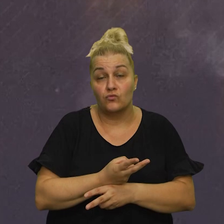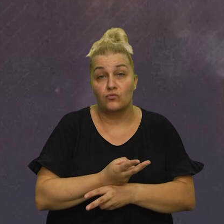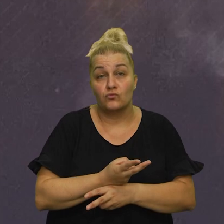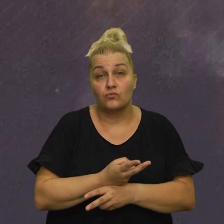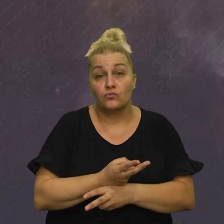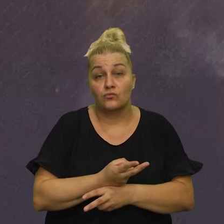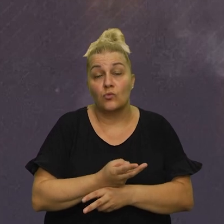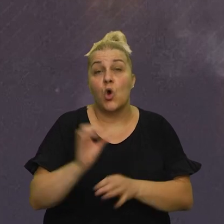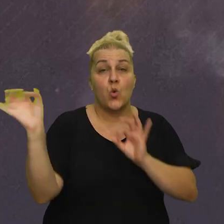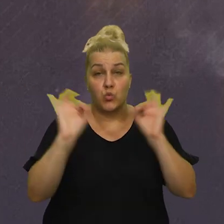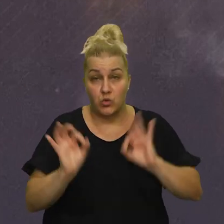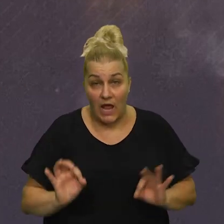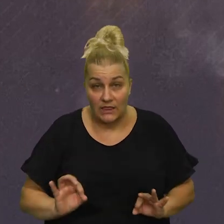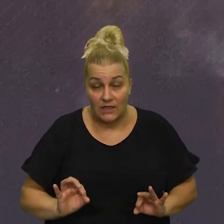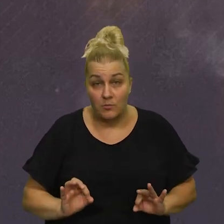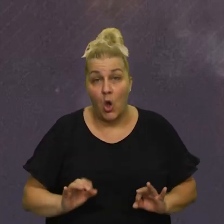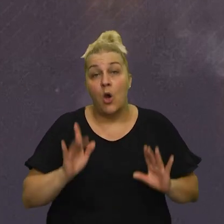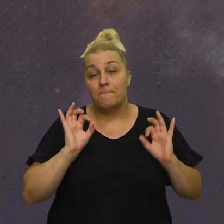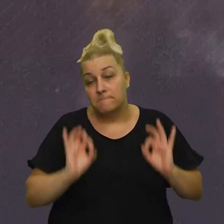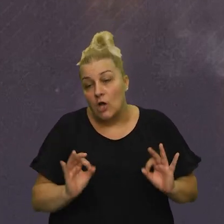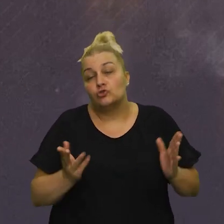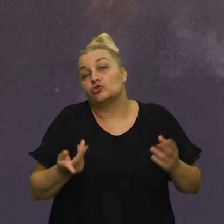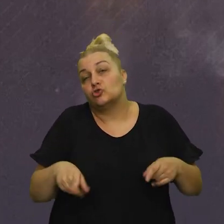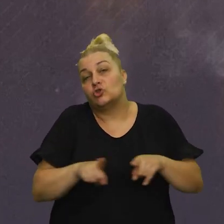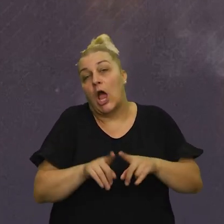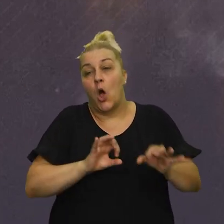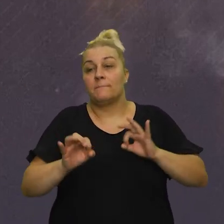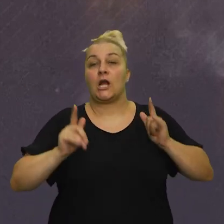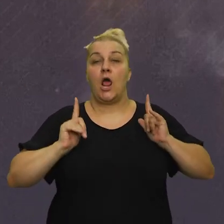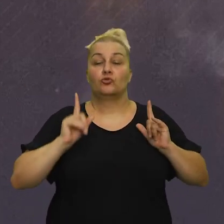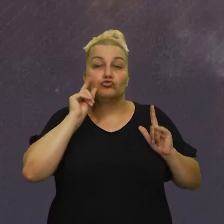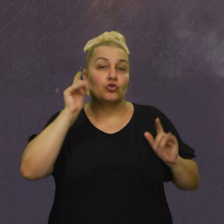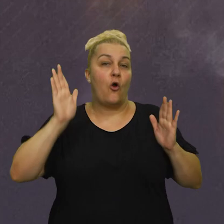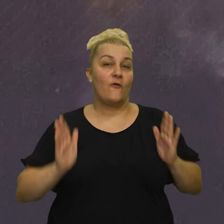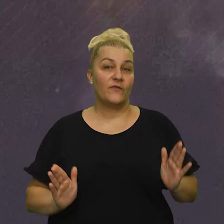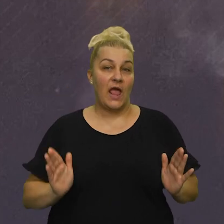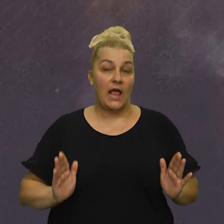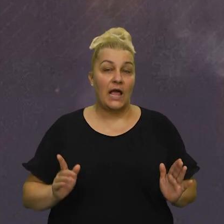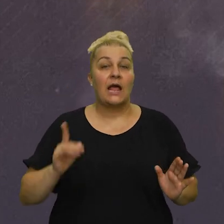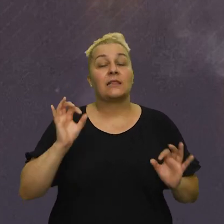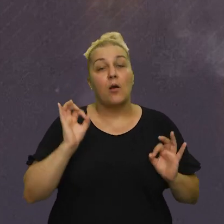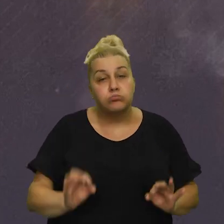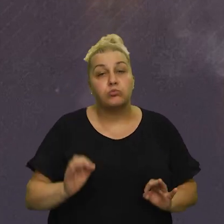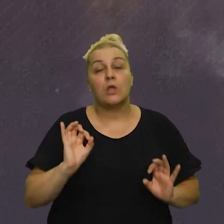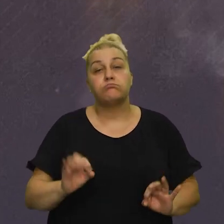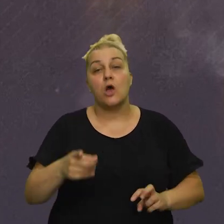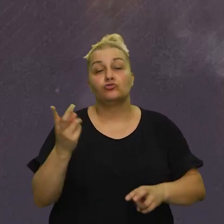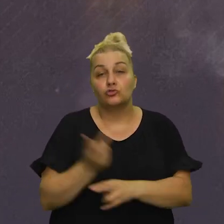da tu državu uredimo onako po mjeri čovjeka i da bude ona država